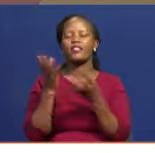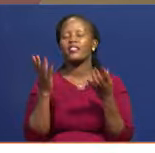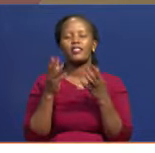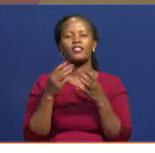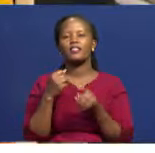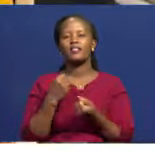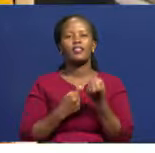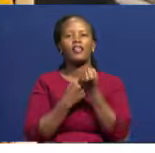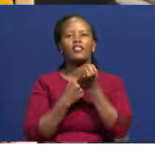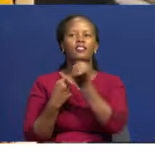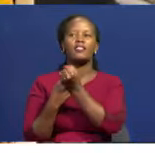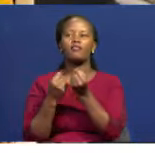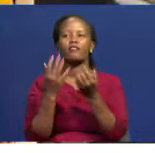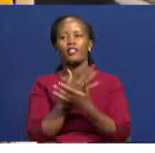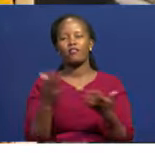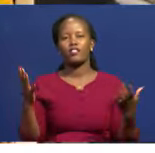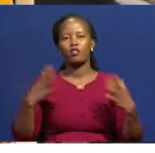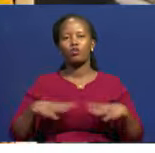ulemavu.